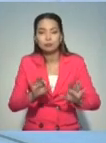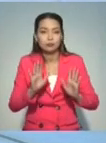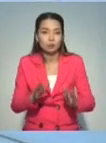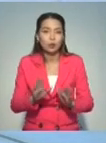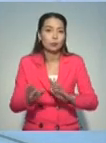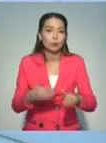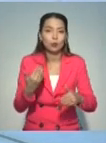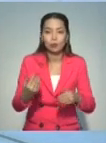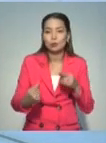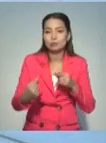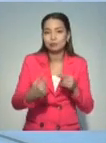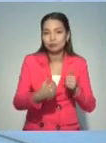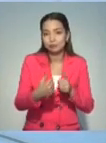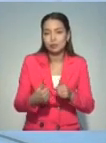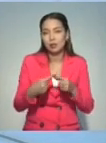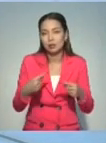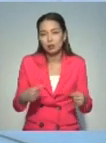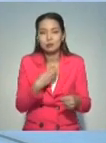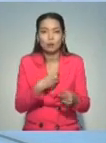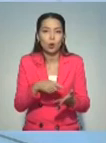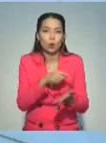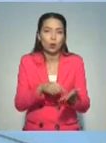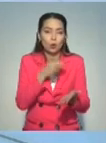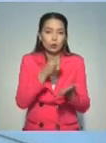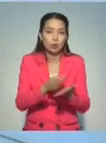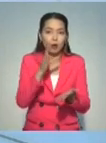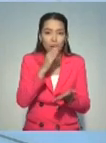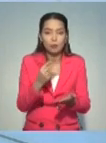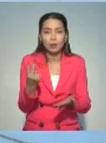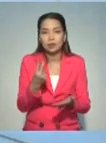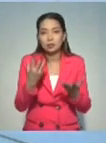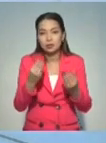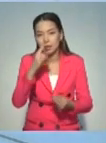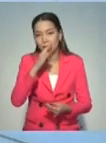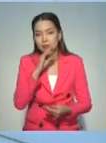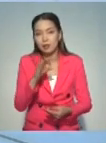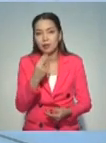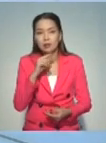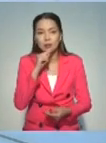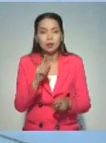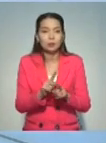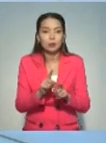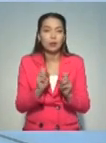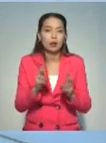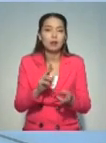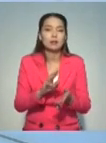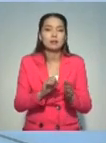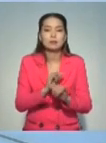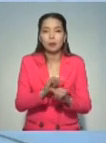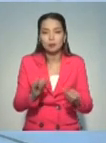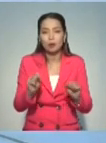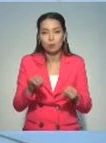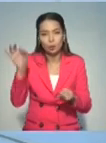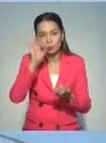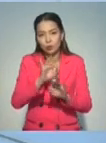Сосын қарсыластарына өткір өзекті сұрақ қоя алады. Екінші кезеңде Қазақстанда әлеуметтік экономикалық жағынан қалай дамытатыны туралы айтады.